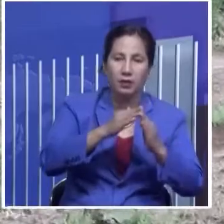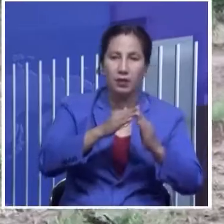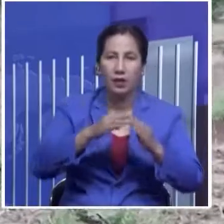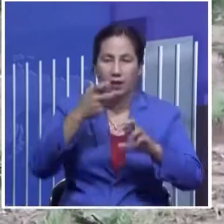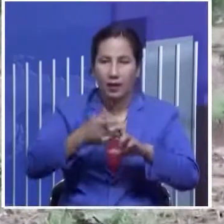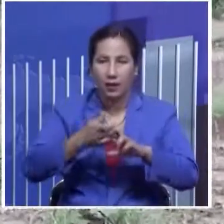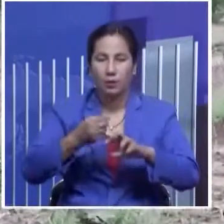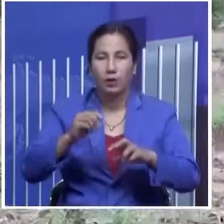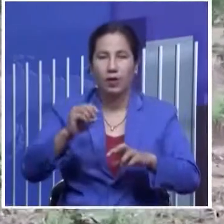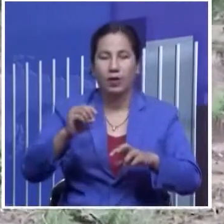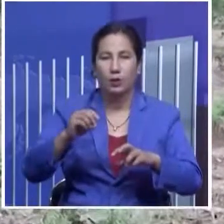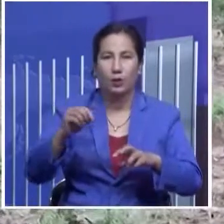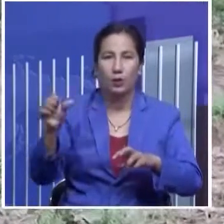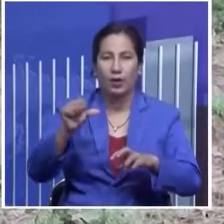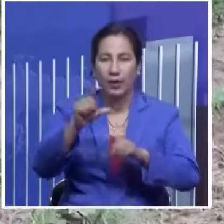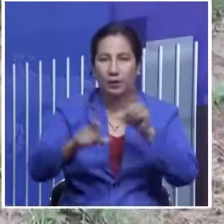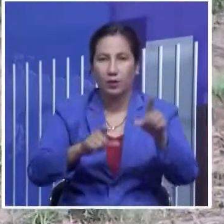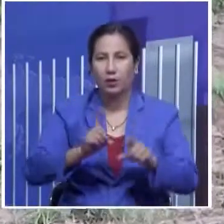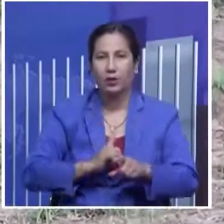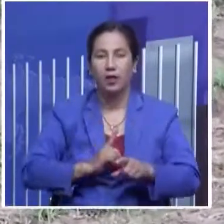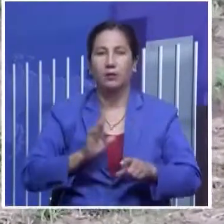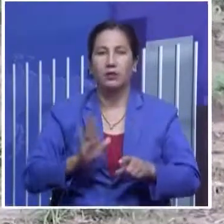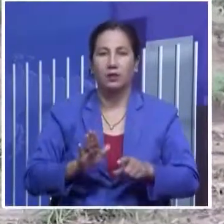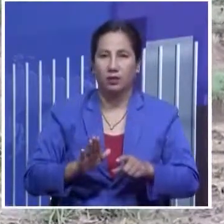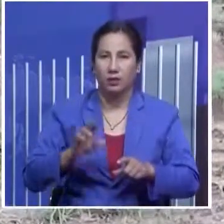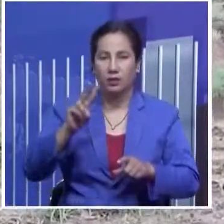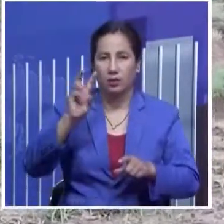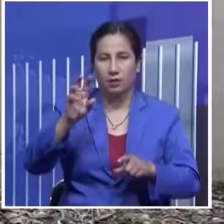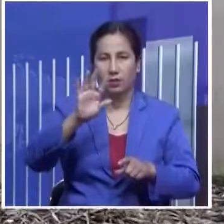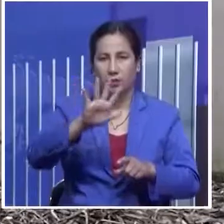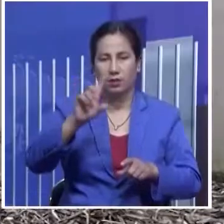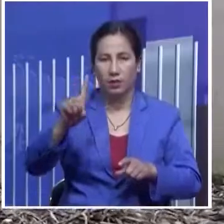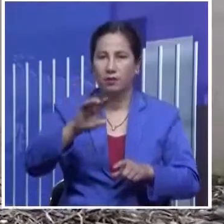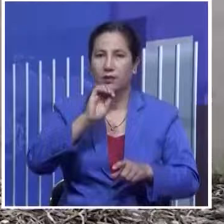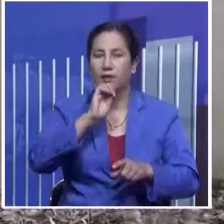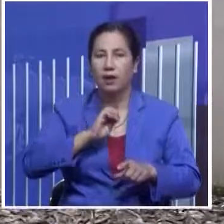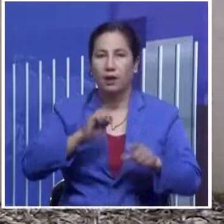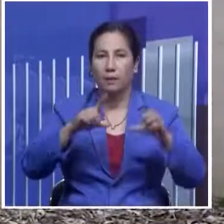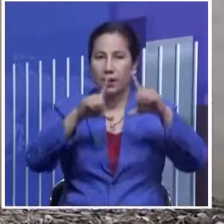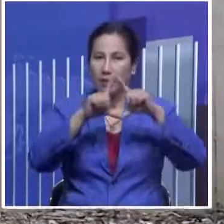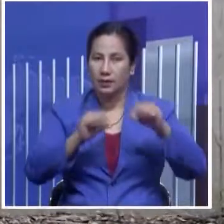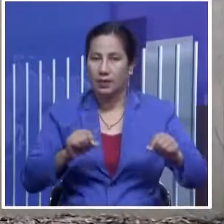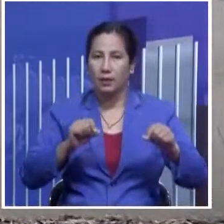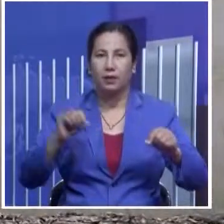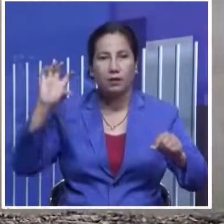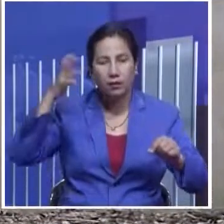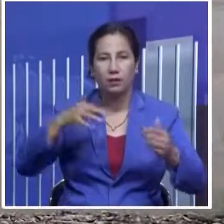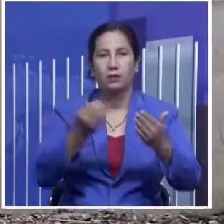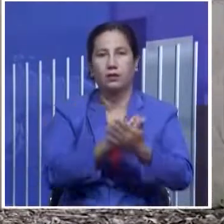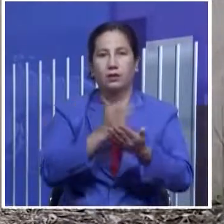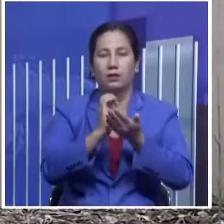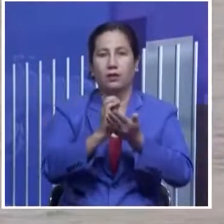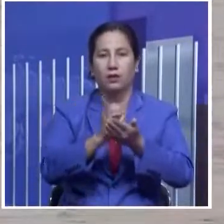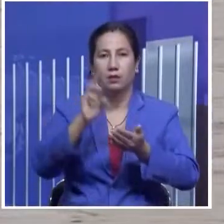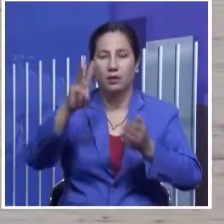पारेका दोधरा चाँदनीवासी फेरि उस्तै त्रासमा छन्। 2051 सालमा जापानको अन्तर्राष्ट्रिय सहयोग संस्था जाइकाले